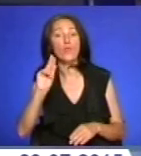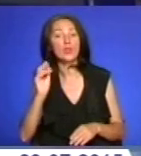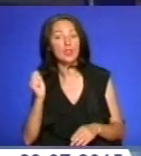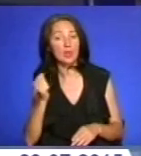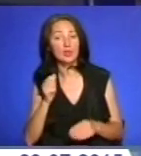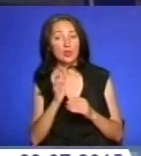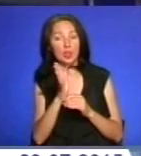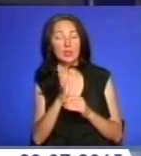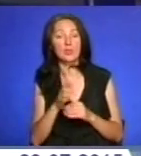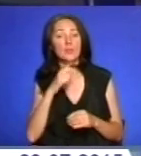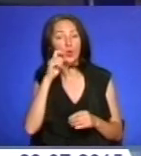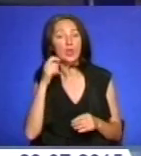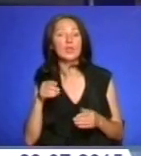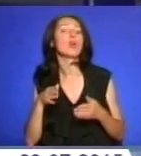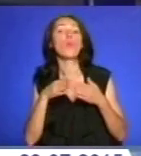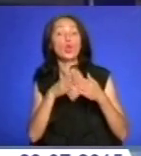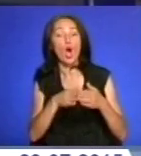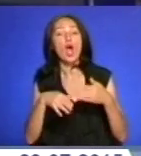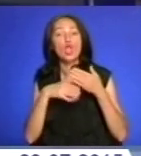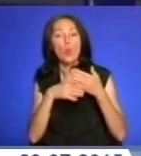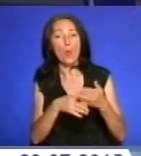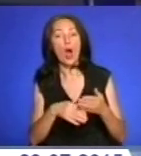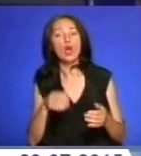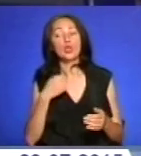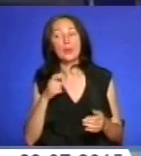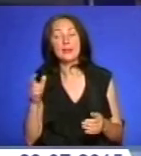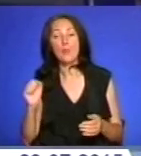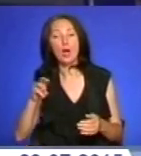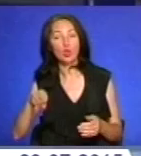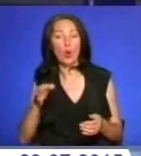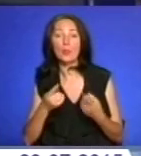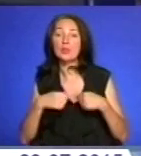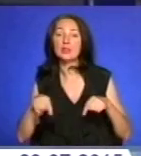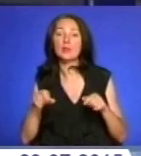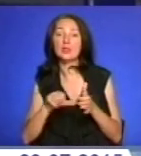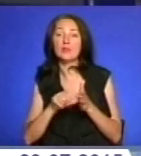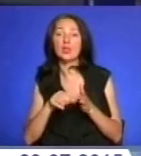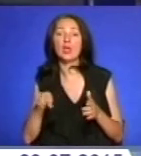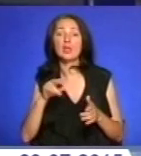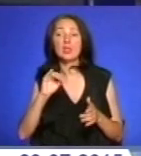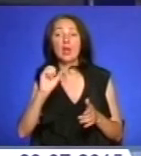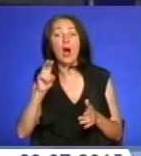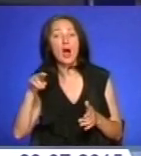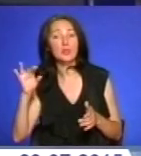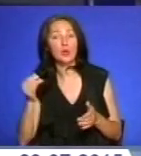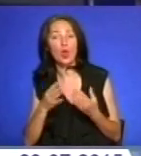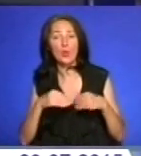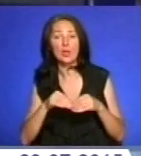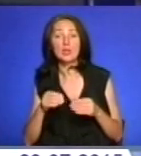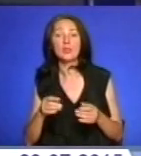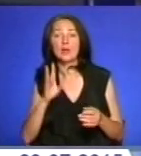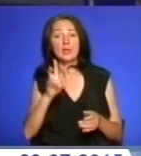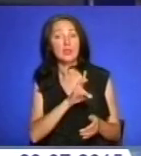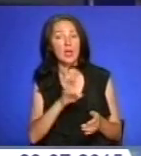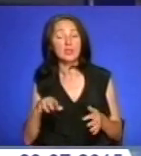Українці Португалії допомагають бійцям АТО. Представники діаспори об'єдналися у християнський рух. Останній рік організовують акції зі